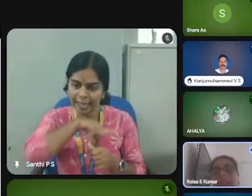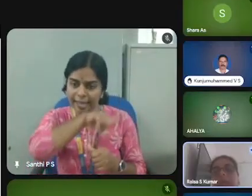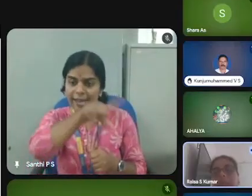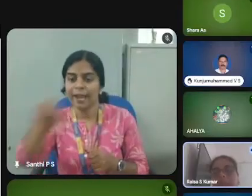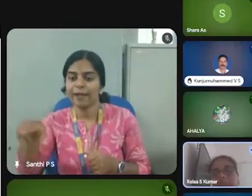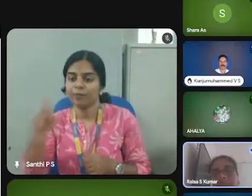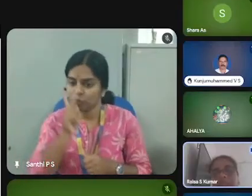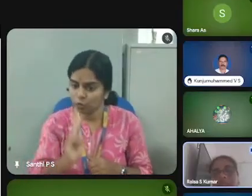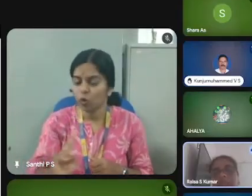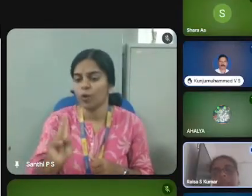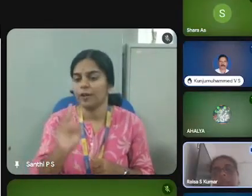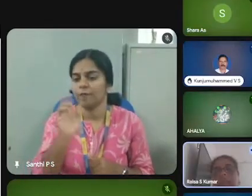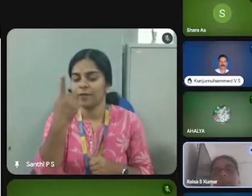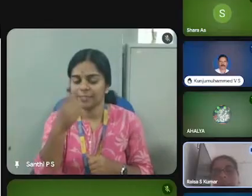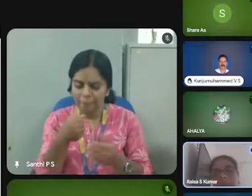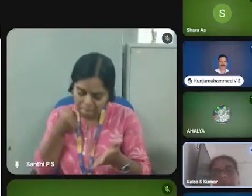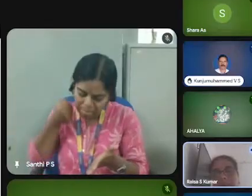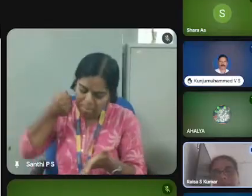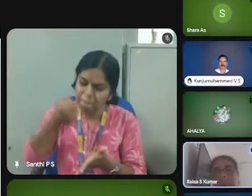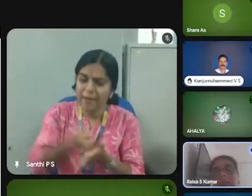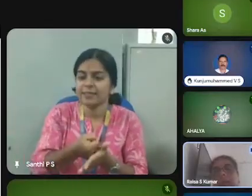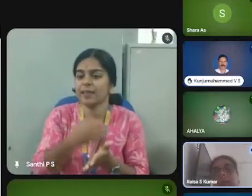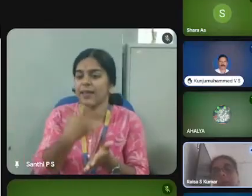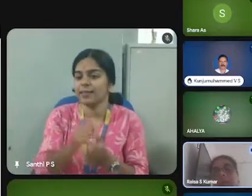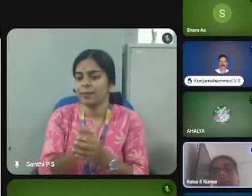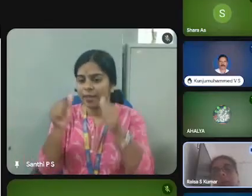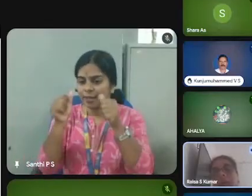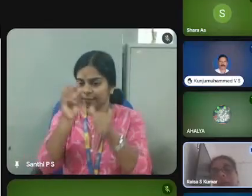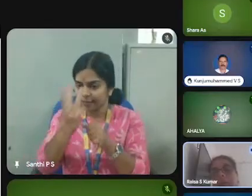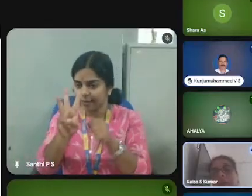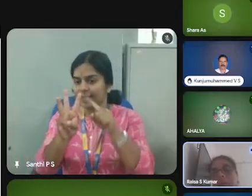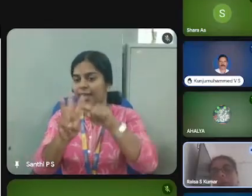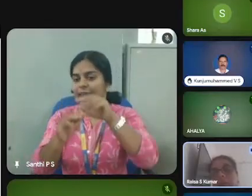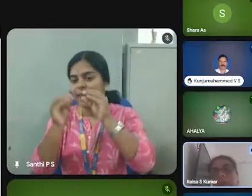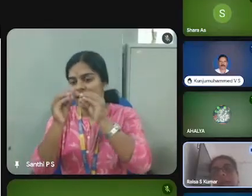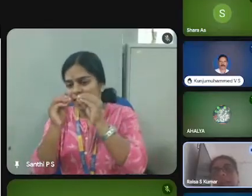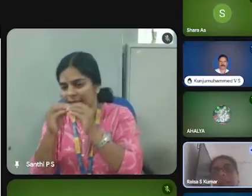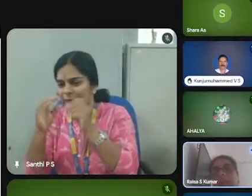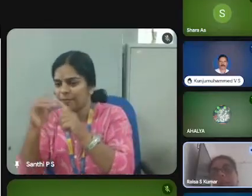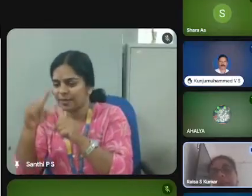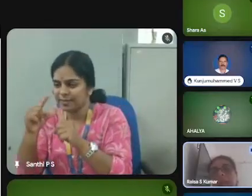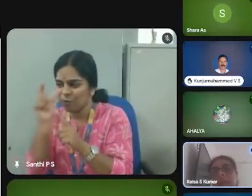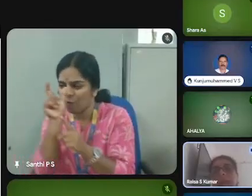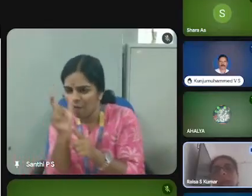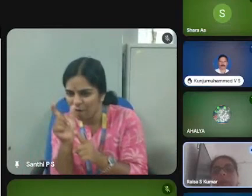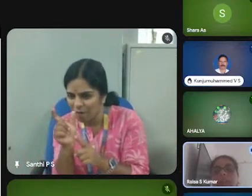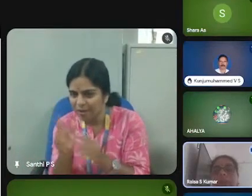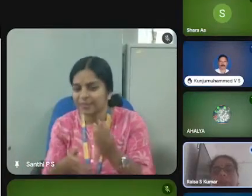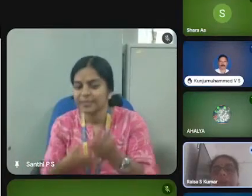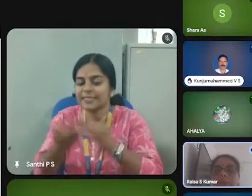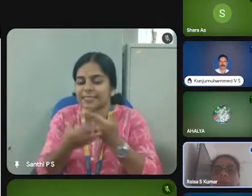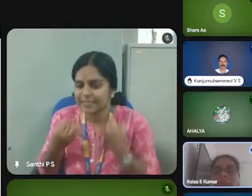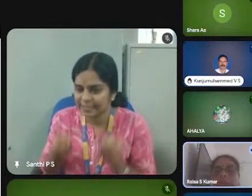നോക്കിയിട്ട് ഫസ്റ്റ് ഇനീഷ്യലി നമ്മൾ 3 ലെറ്ററോ 4 ലെറ്ററോ അങ്ങനെ വേർഡ്സ് തുടങ്ങിയിട്ട് പിന്നെ മെല്ലെ മെല്ലെ